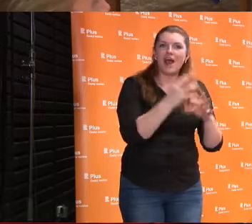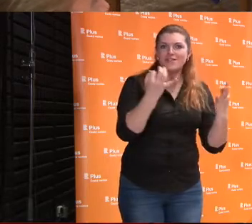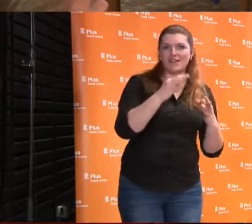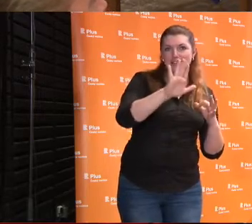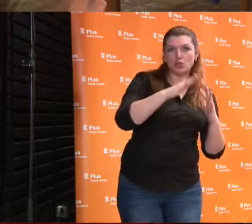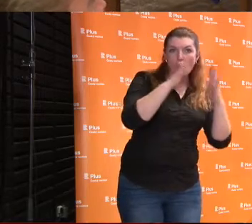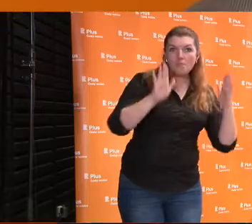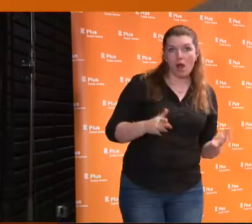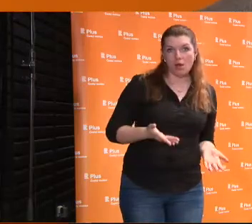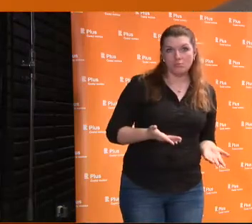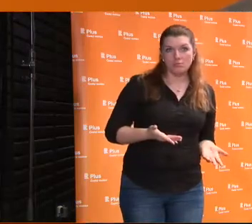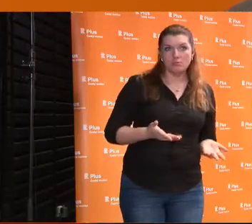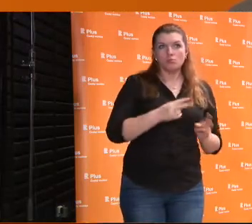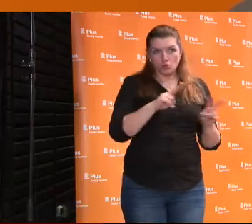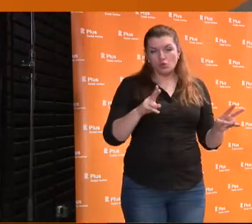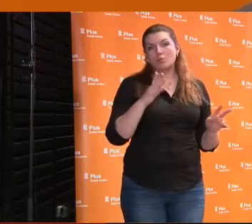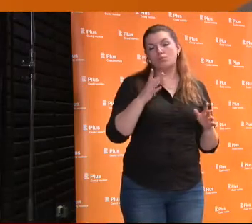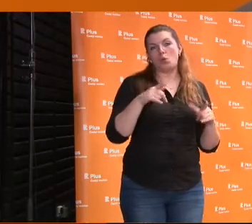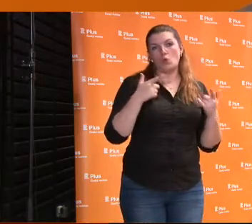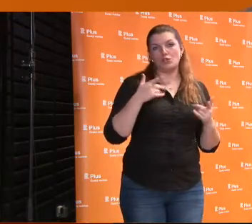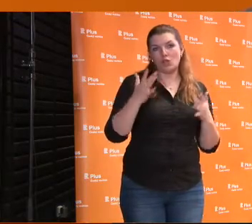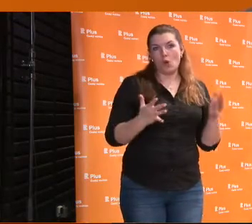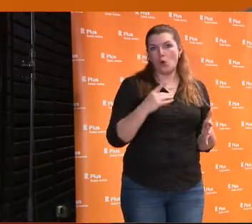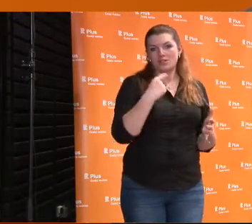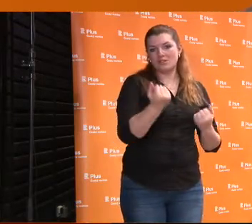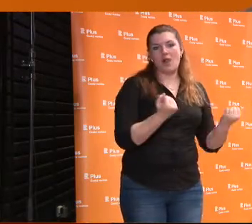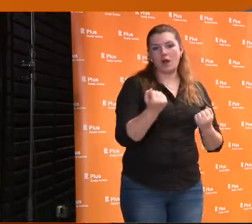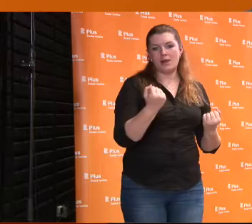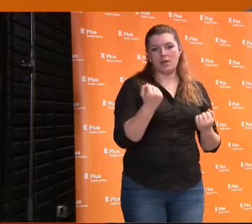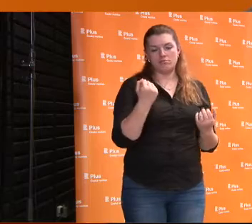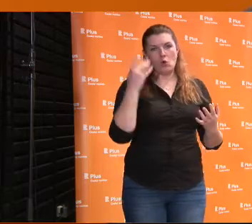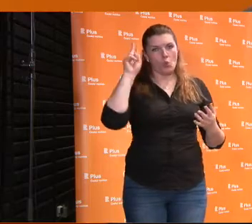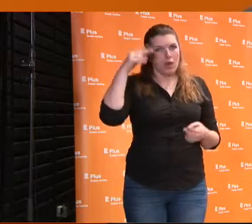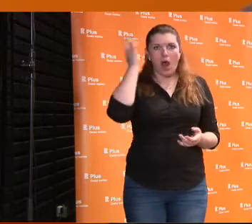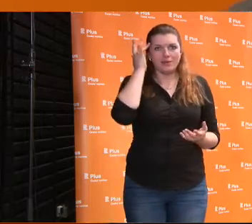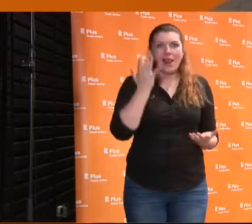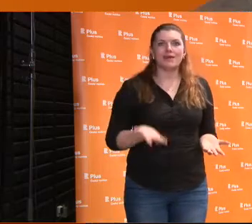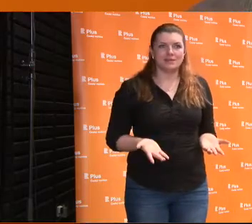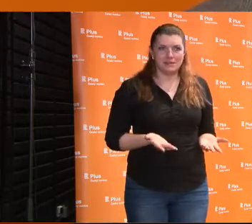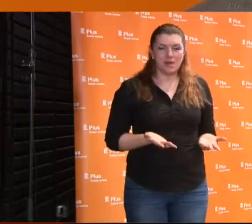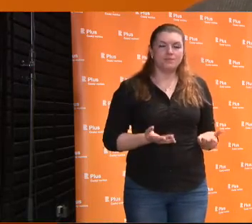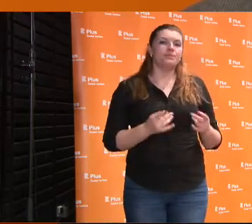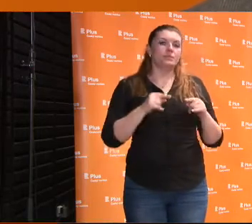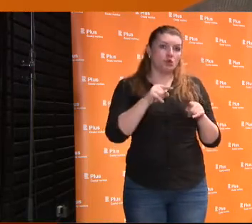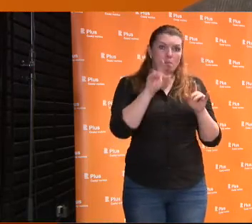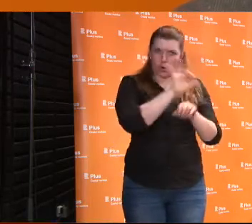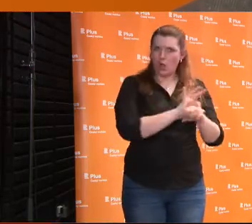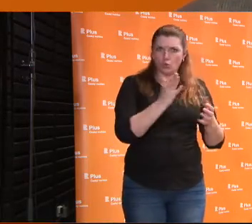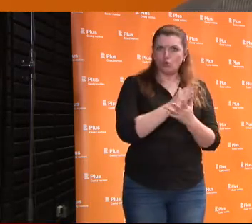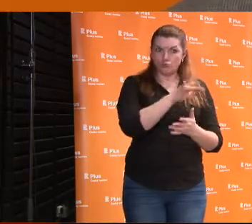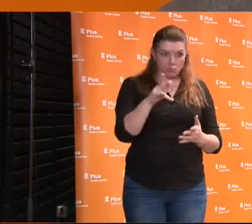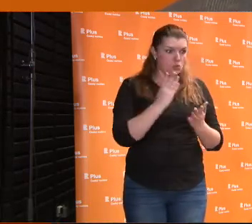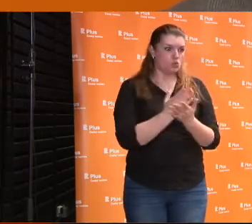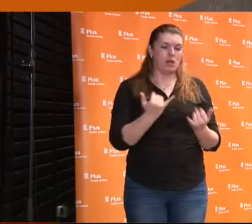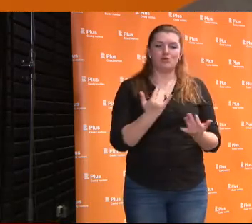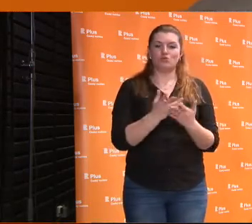bude vlastně do značné míry zvládat nějaká pokročilá forma umělá inteligence a takové projekty už existují. Dneska už si můžete